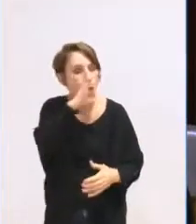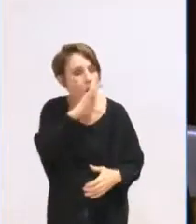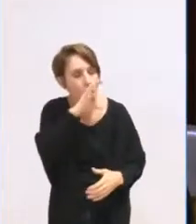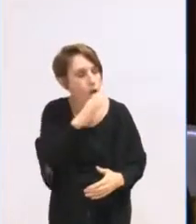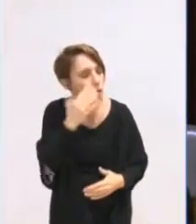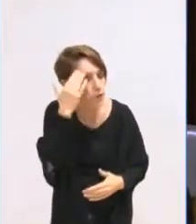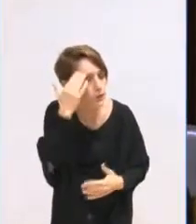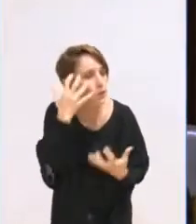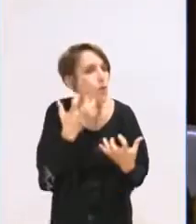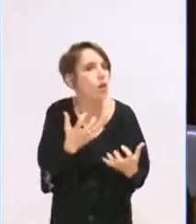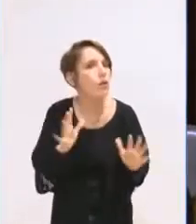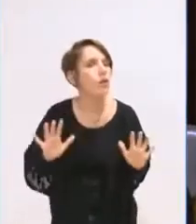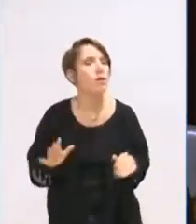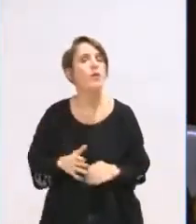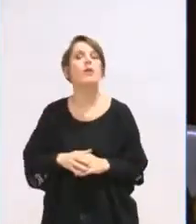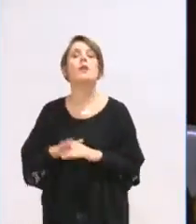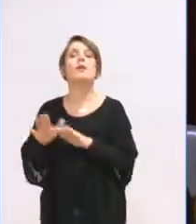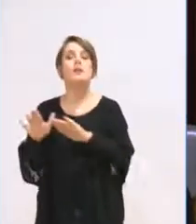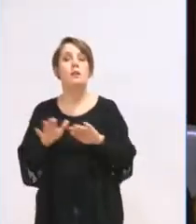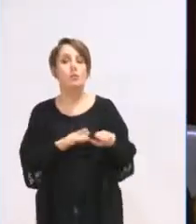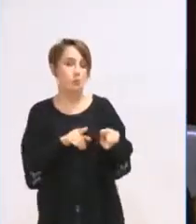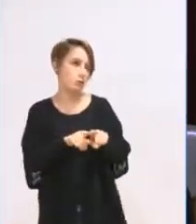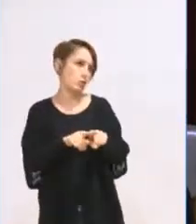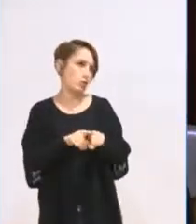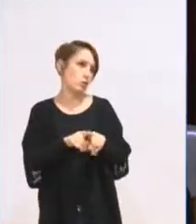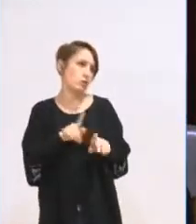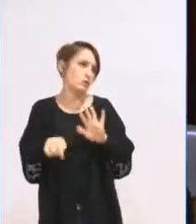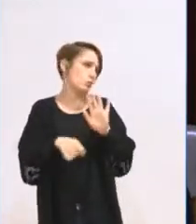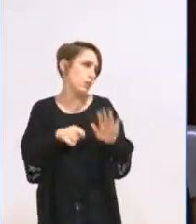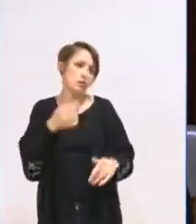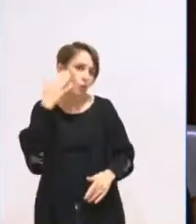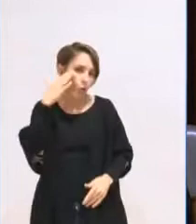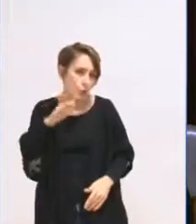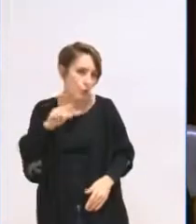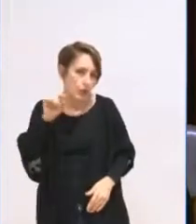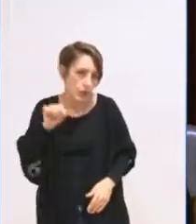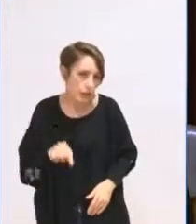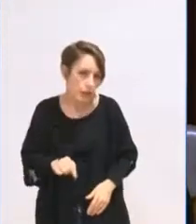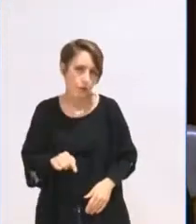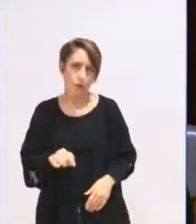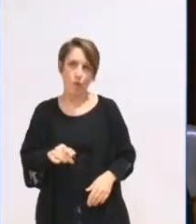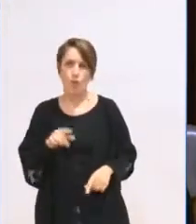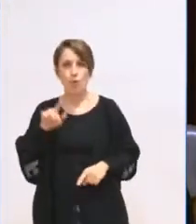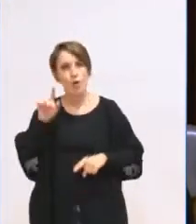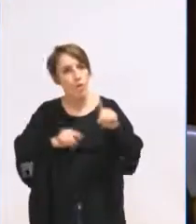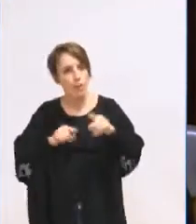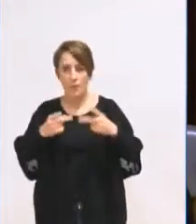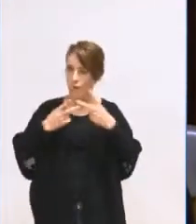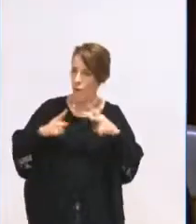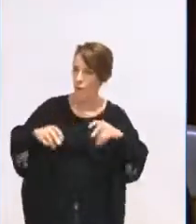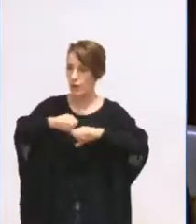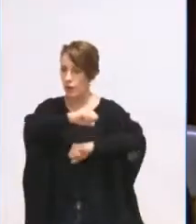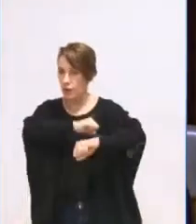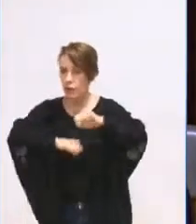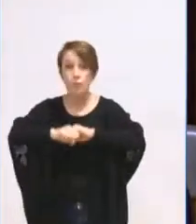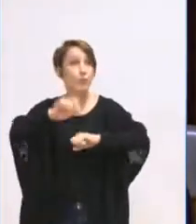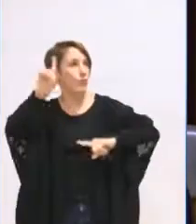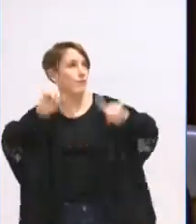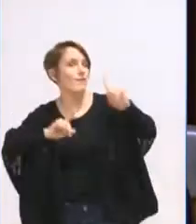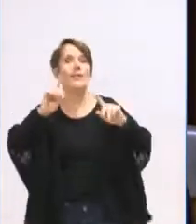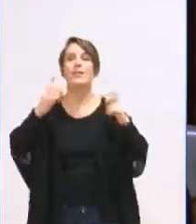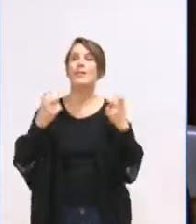bien parce que vous allez le faire ce soir, qu'il faut aussi qu'une ville se retrouve sur des moments de fête, comme le jubilé des